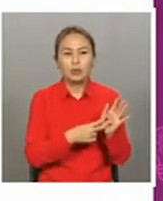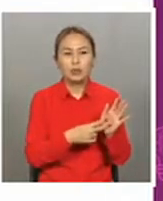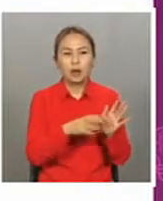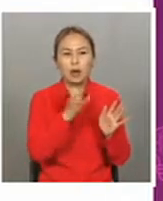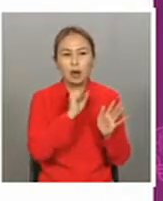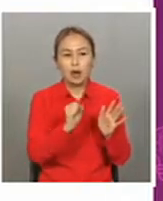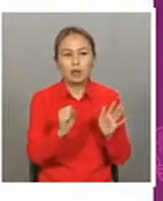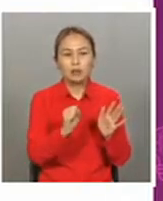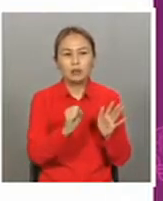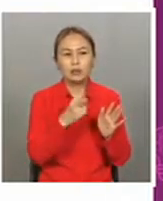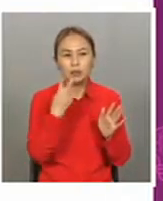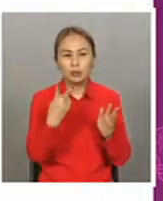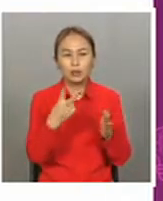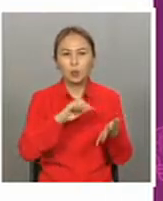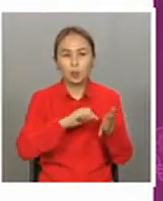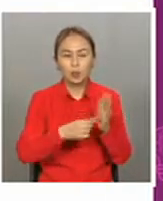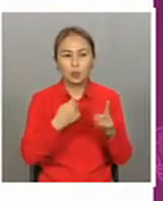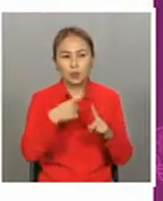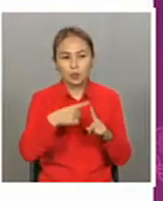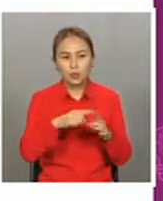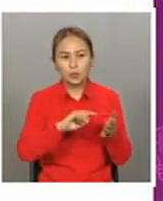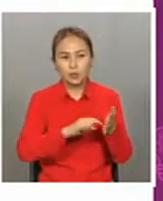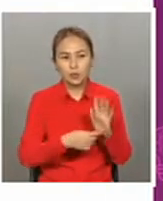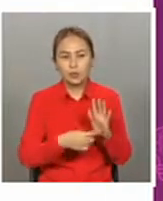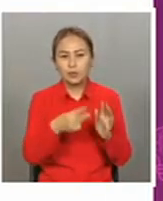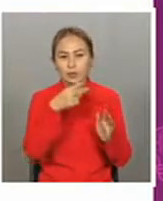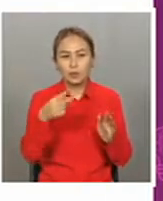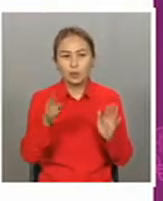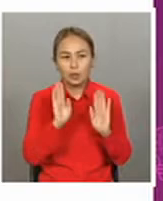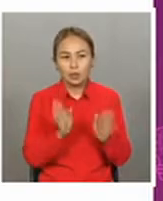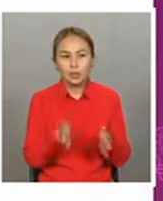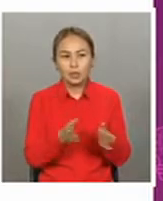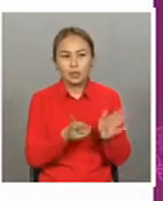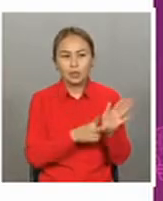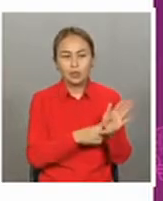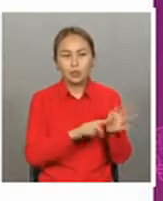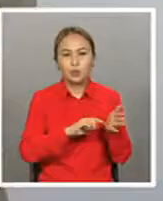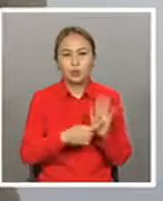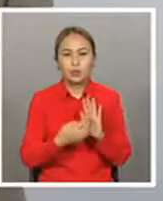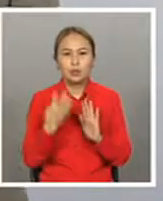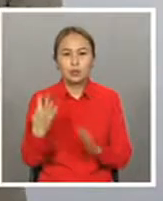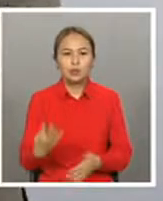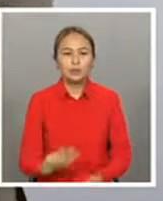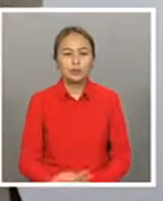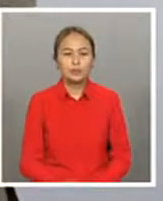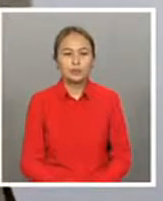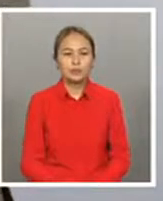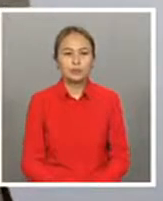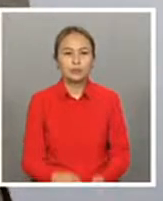мен 2-нің қосындысының көбейтінісі тең болады 7 мен 4-тің көбейтінісіне.